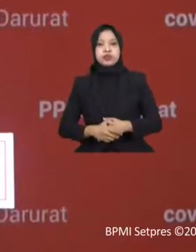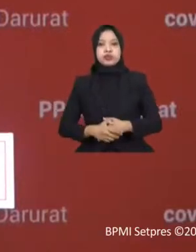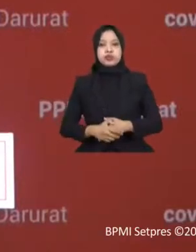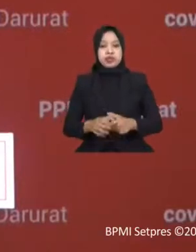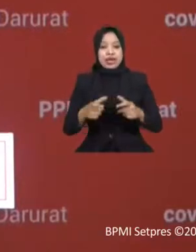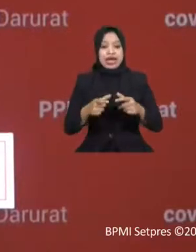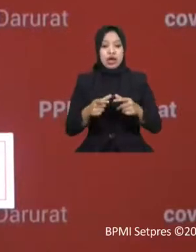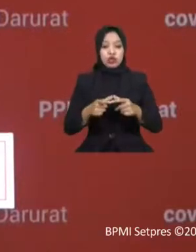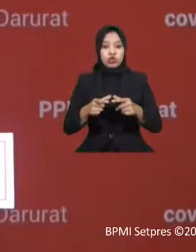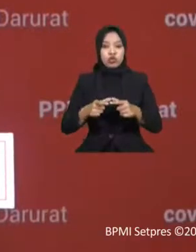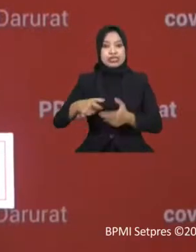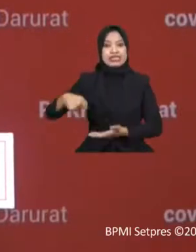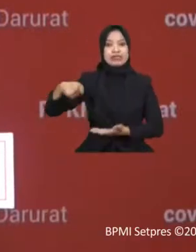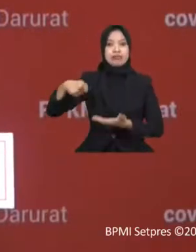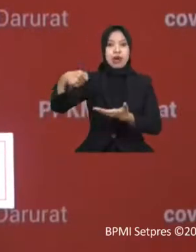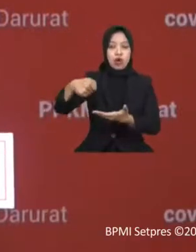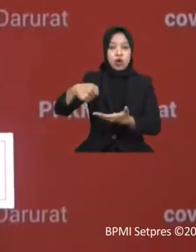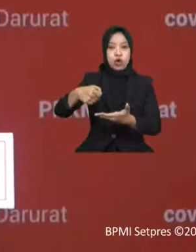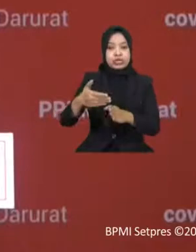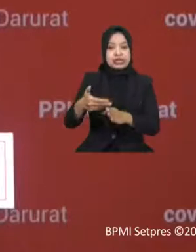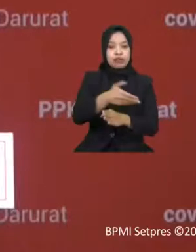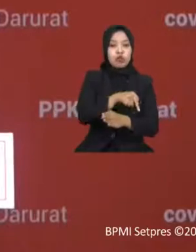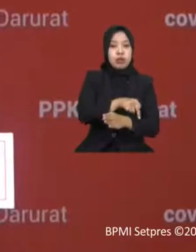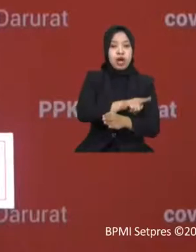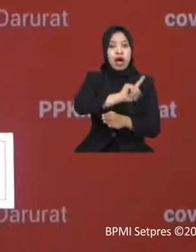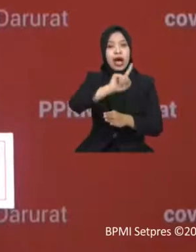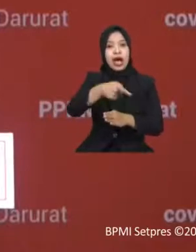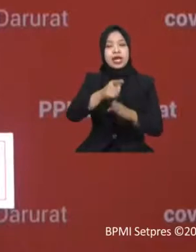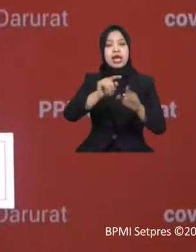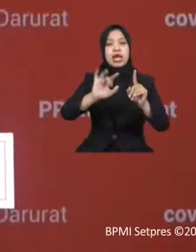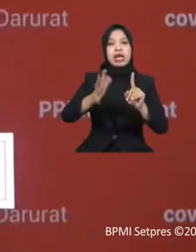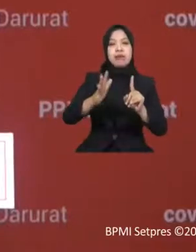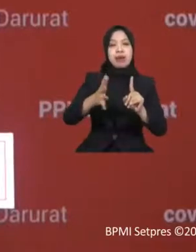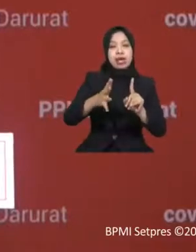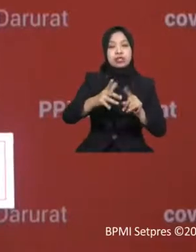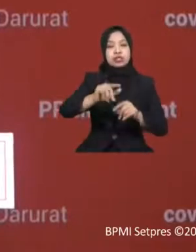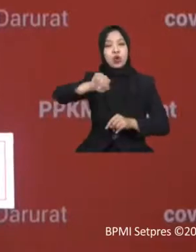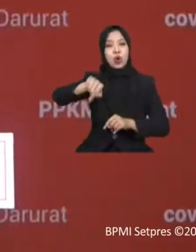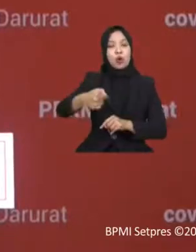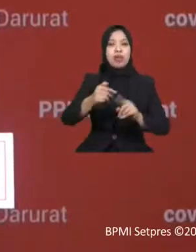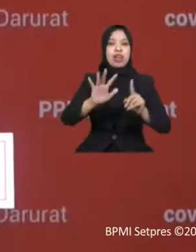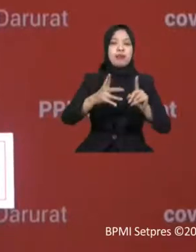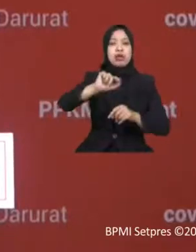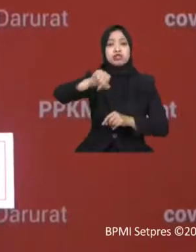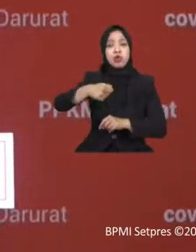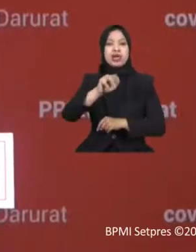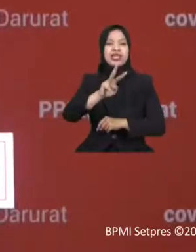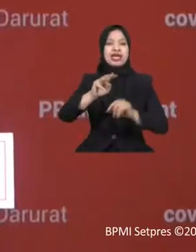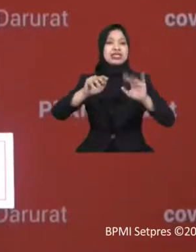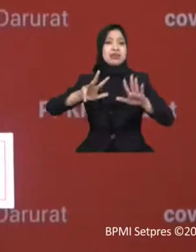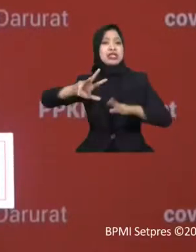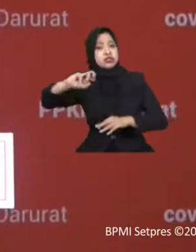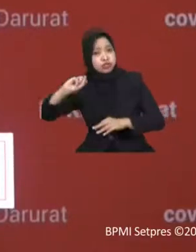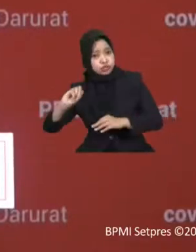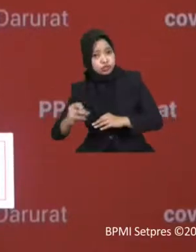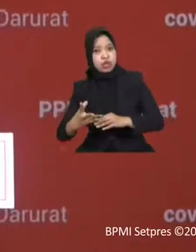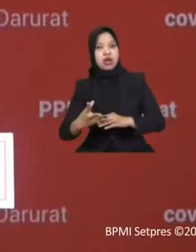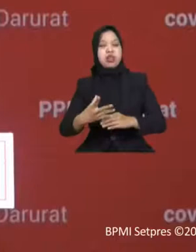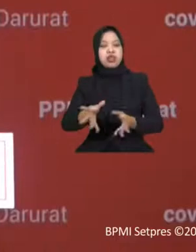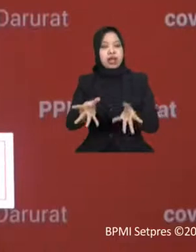kartu sembako dari semula menjangkau 15,9 3juta penerima